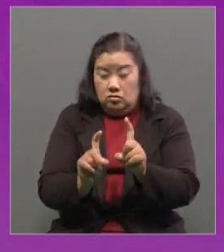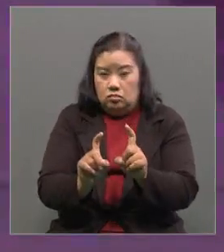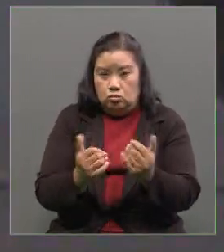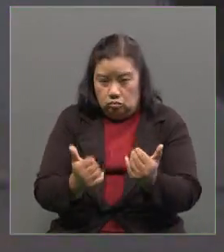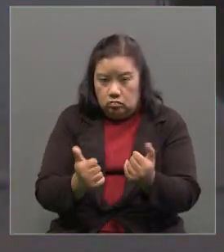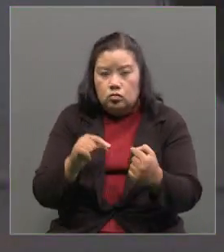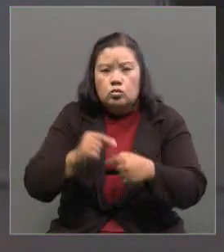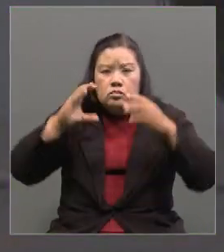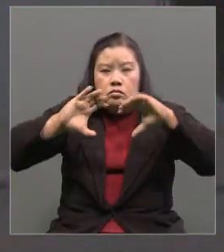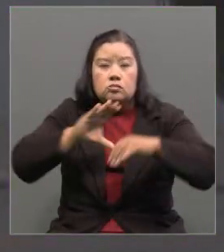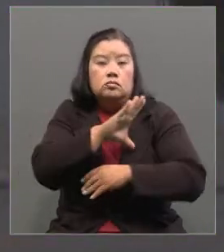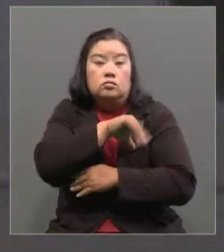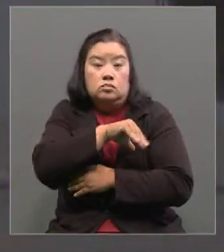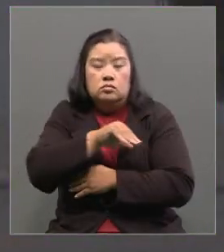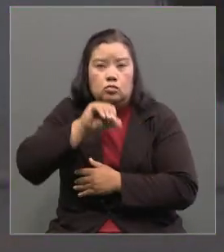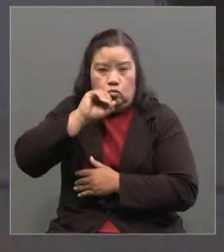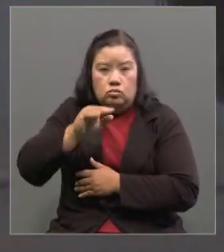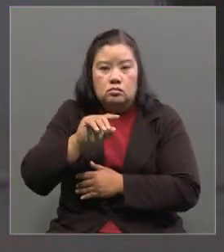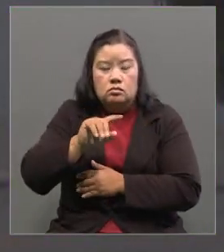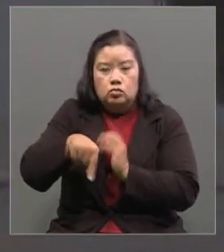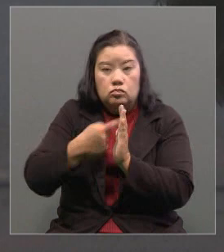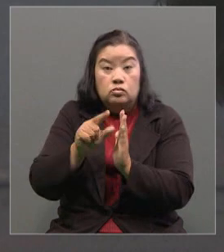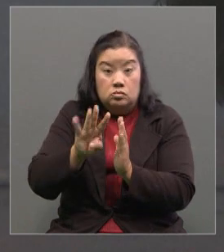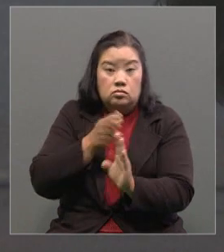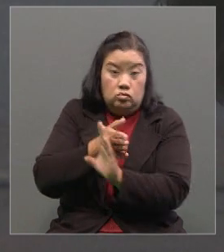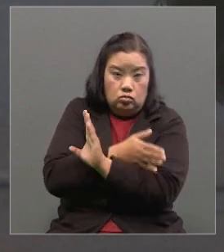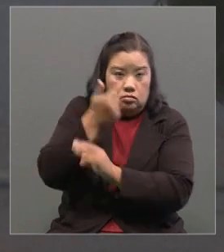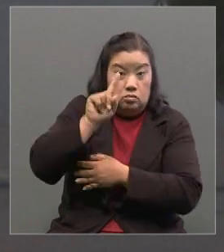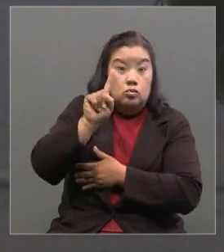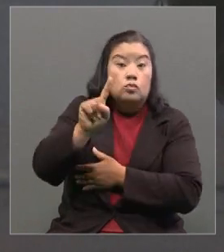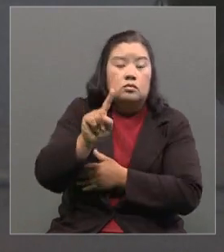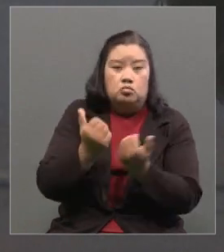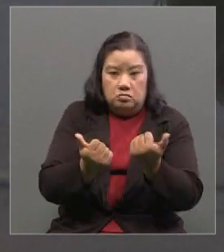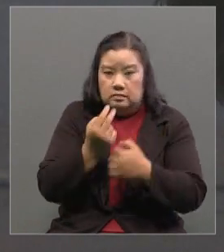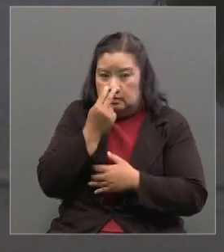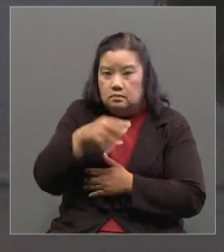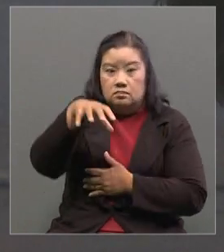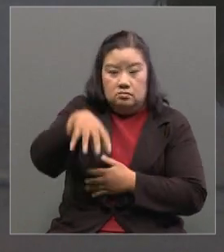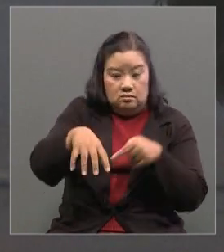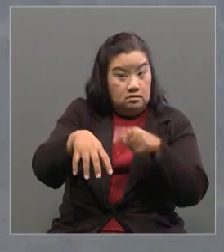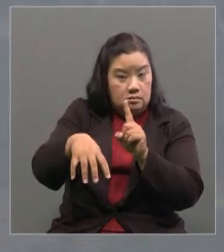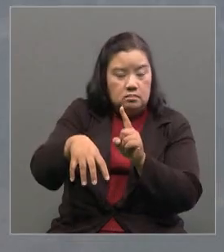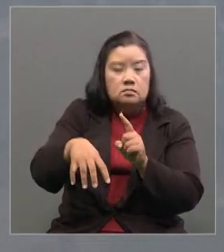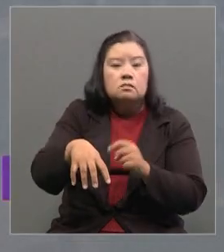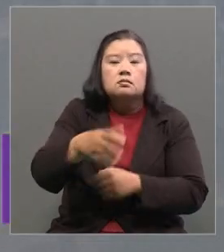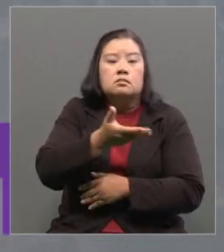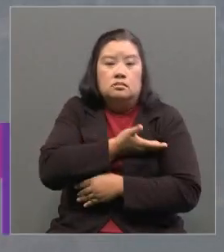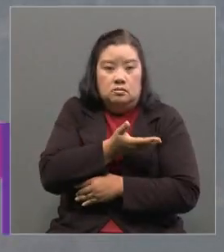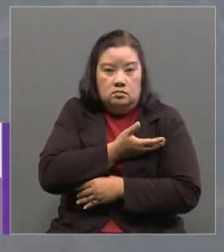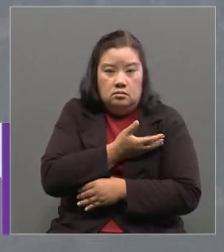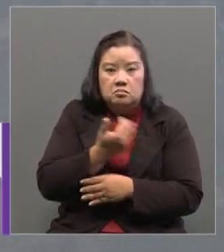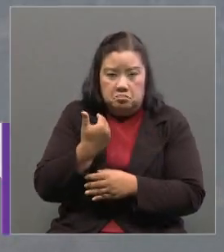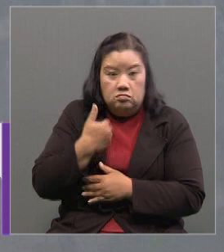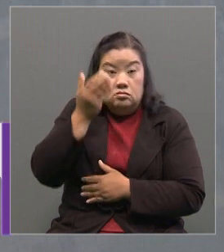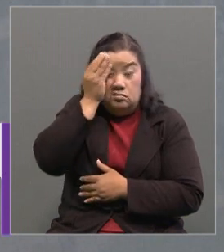คะรายงานว่าในรอบ 24ชั่วโมงก่อนหน้านี้ค่ะฉนวนกาซ่าต้องเผชิญกับการถูกโจมตีจากอิสราเอลถึง 400